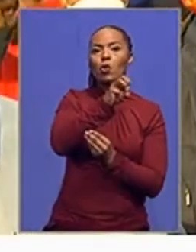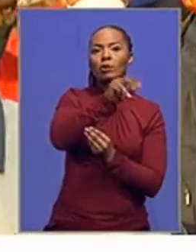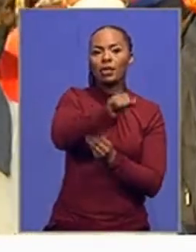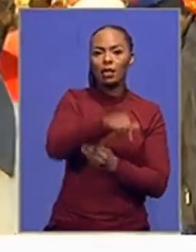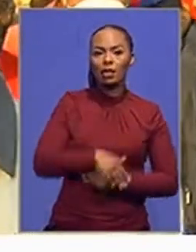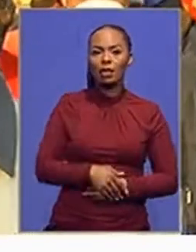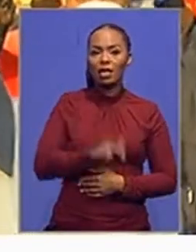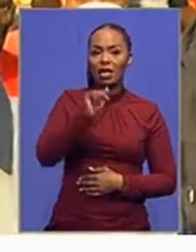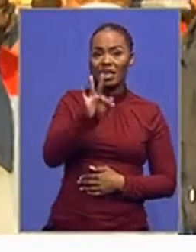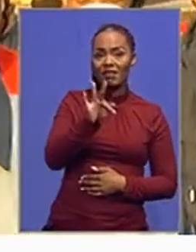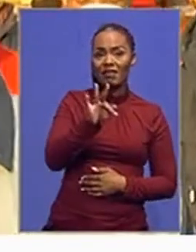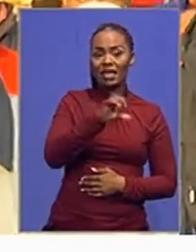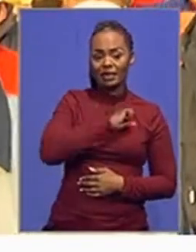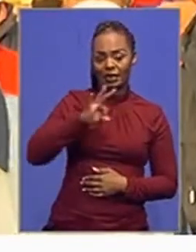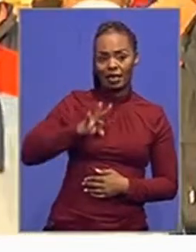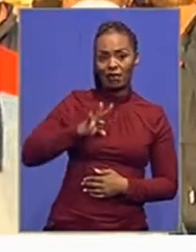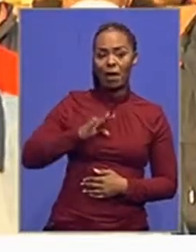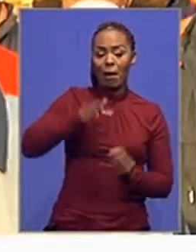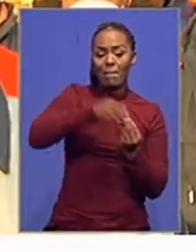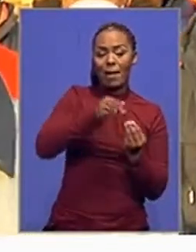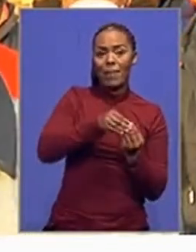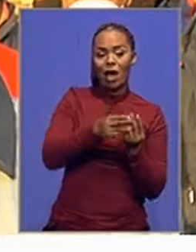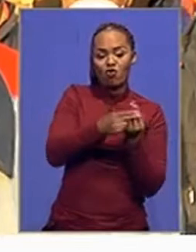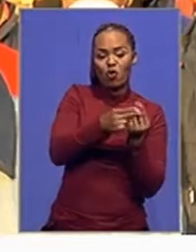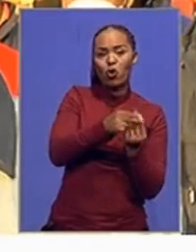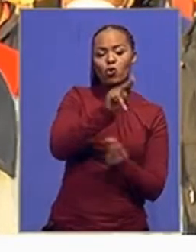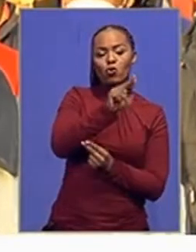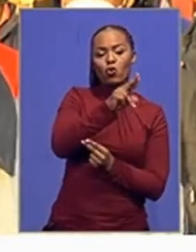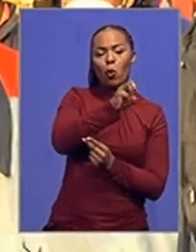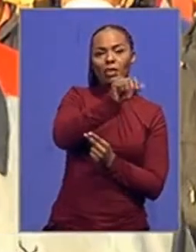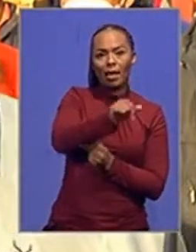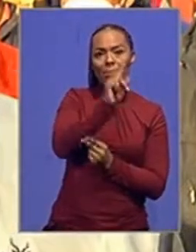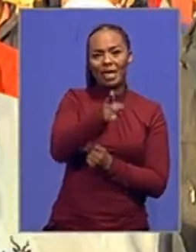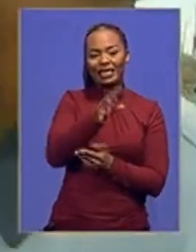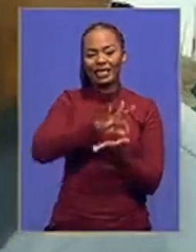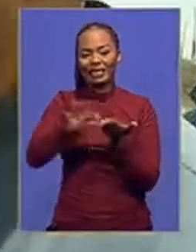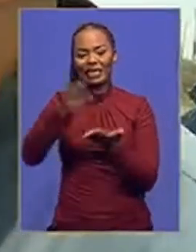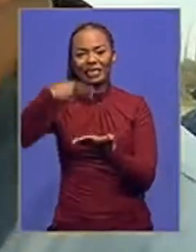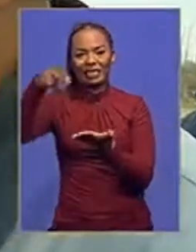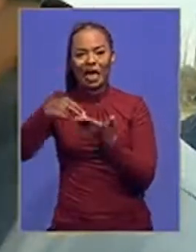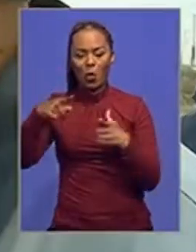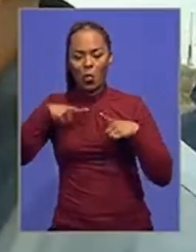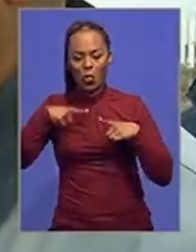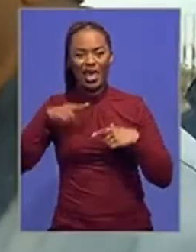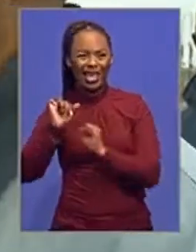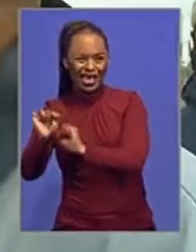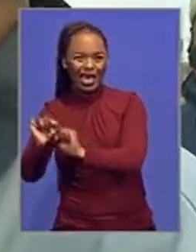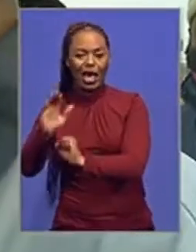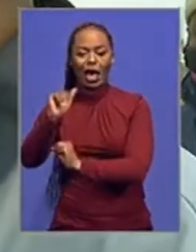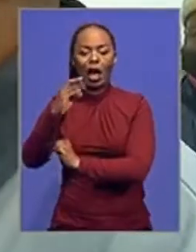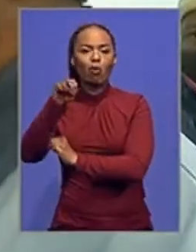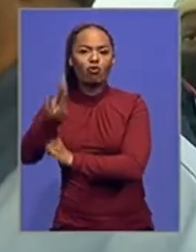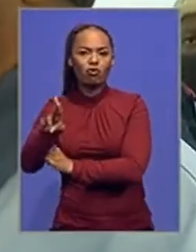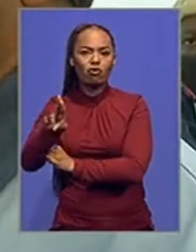le mosebetsi wa leloko la NUMSA o tshwanetse a saene kontraka ya AMCU. Basebetsi ba ba emeng fa ba pelo di